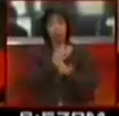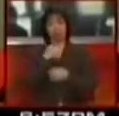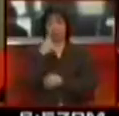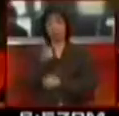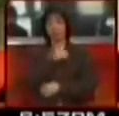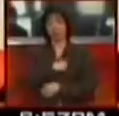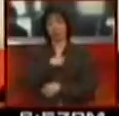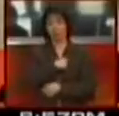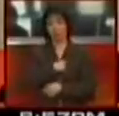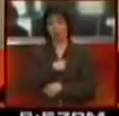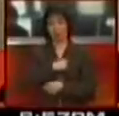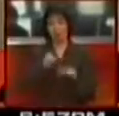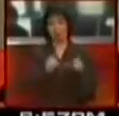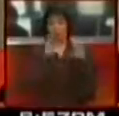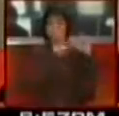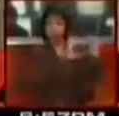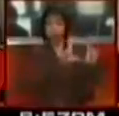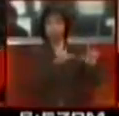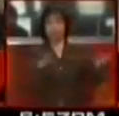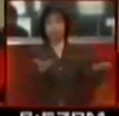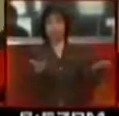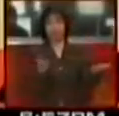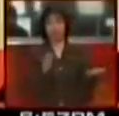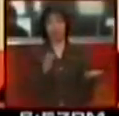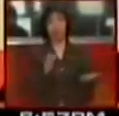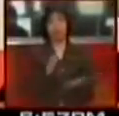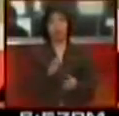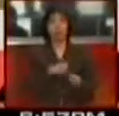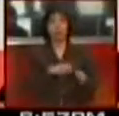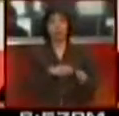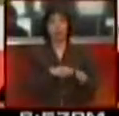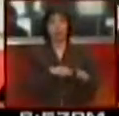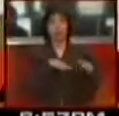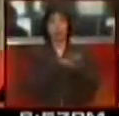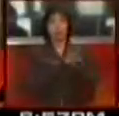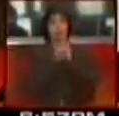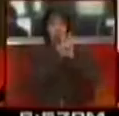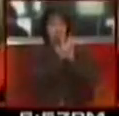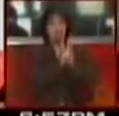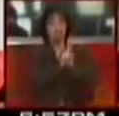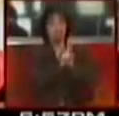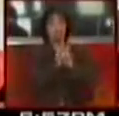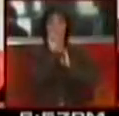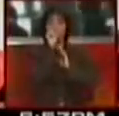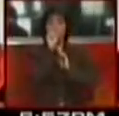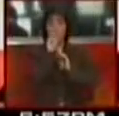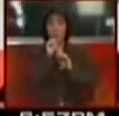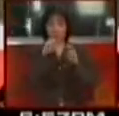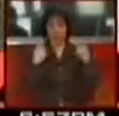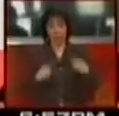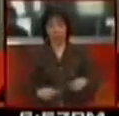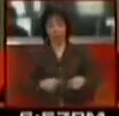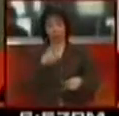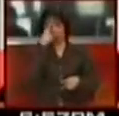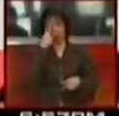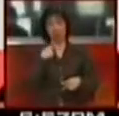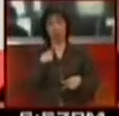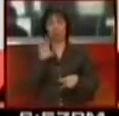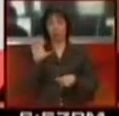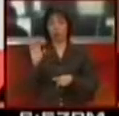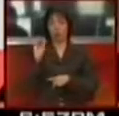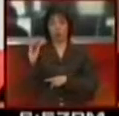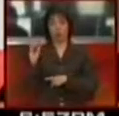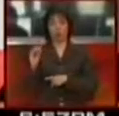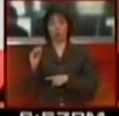paumanhin, nahaharap pa rin si Cayzer sa kasong trespassing at slight physical injury dahil sa pagkakaipit sa kamay